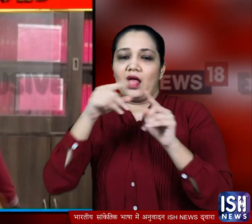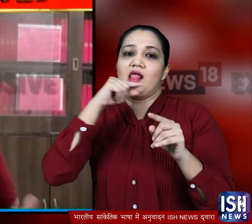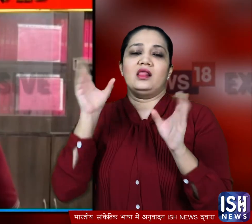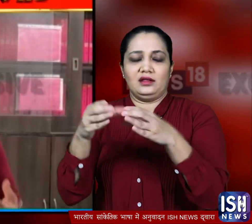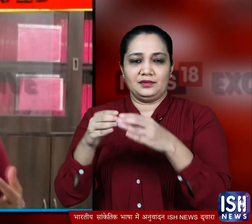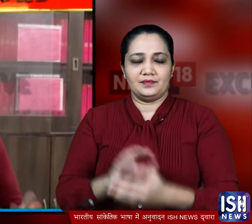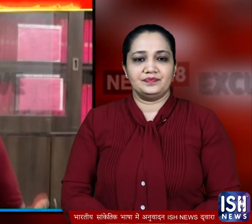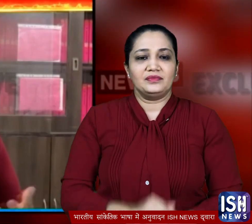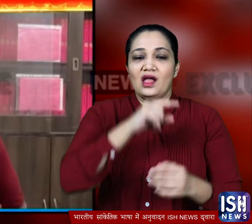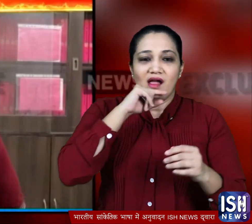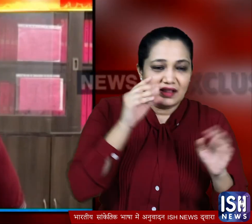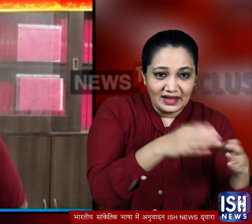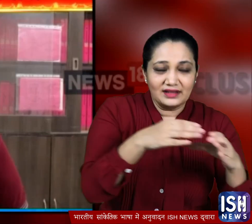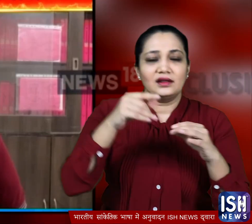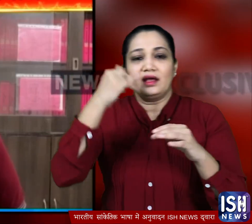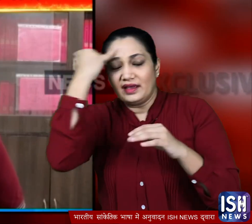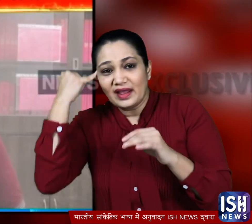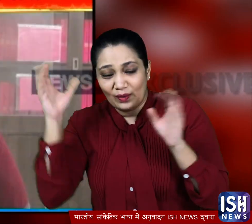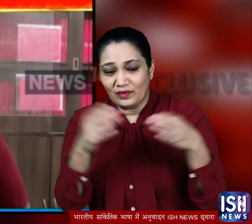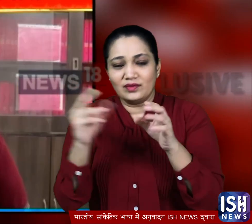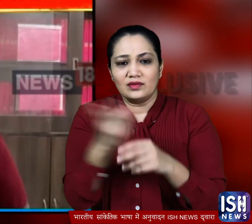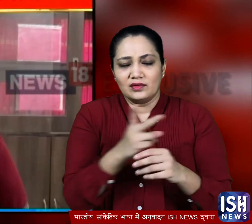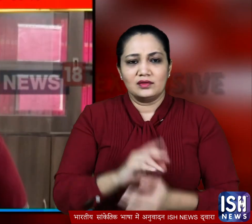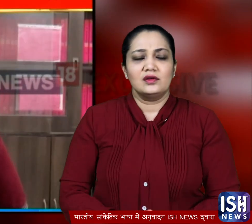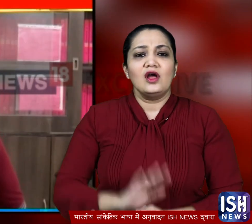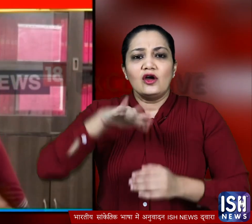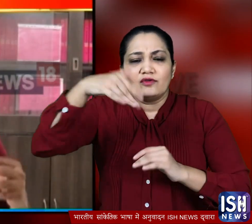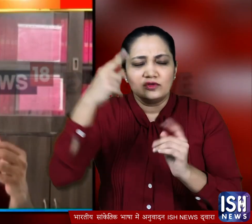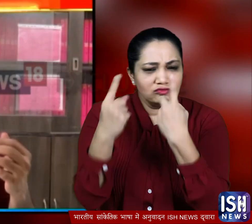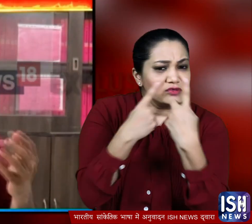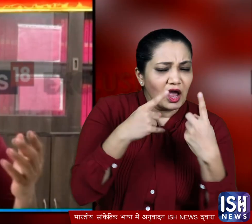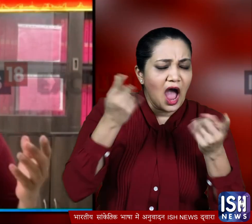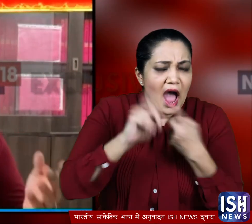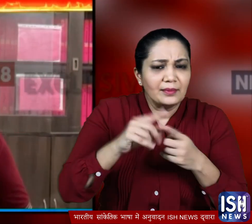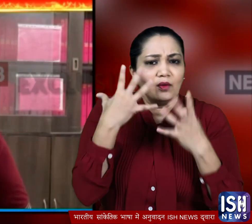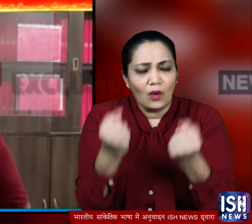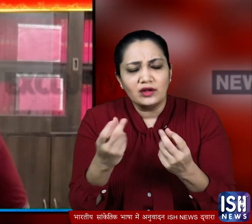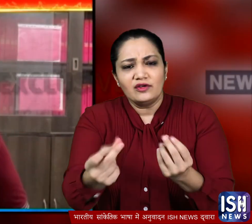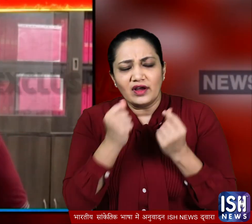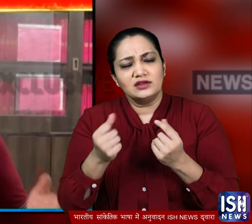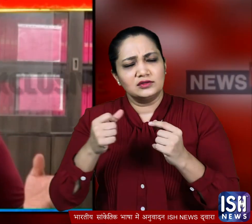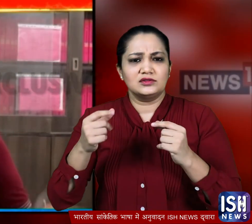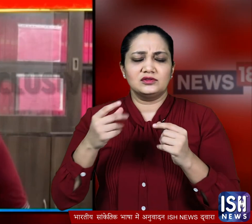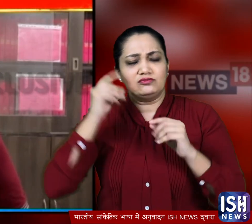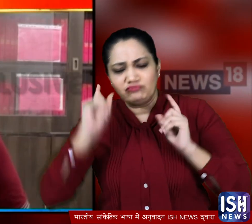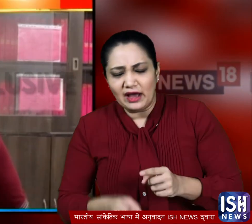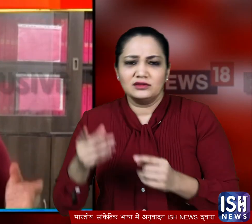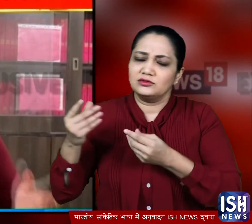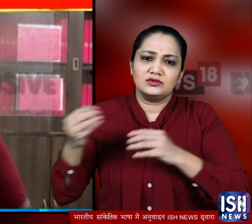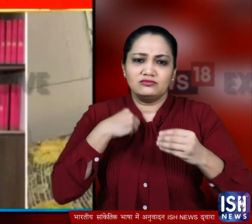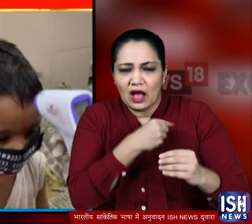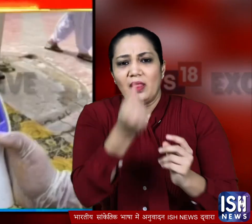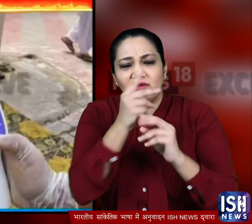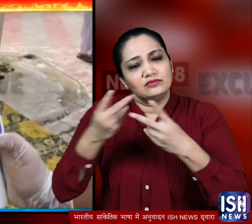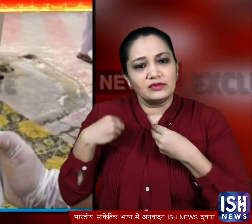गया। रेड बच्चों और येलो बच्चों को भी वो अलग निकाल लेंगे और उनको जरूरत पड़ने पर ऑन स्पॉट